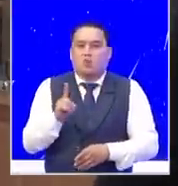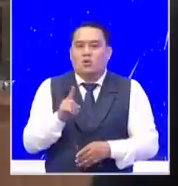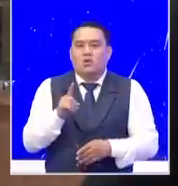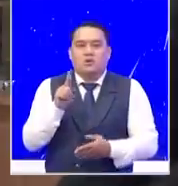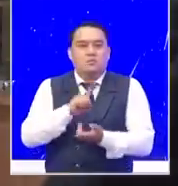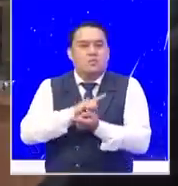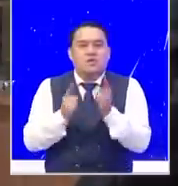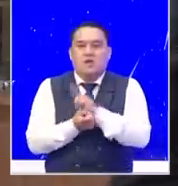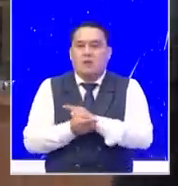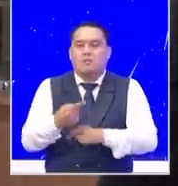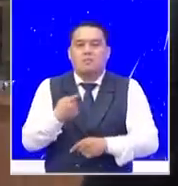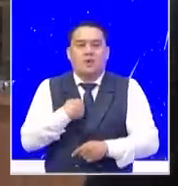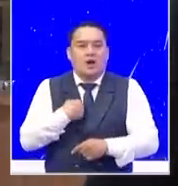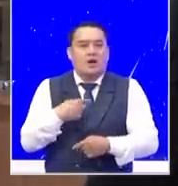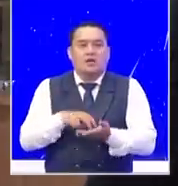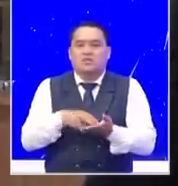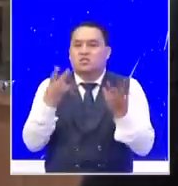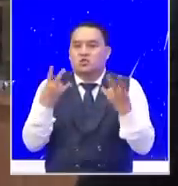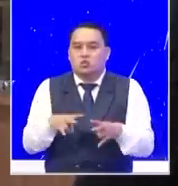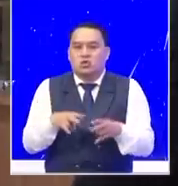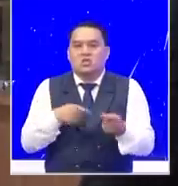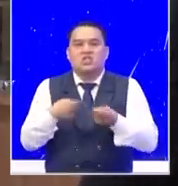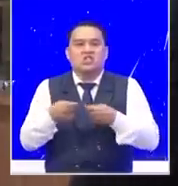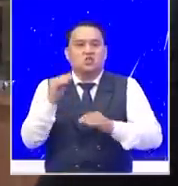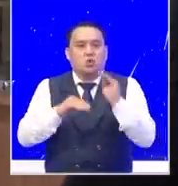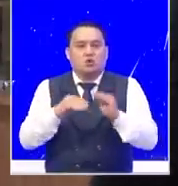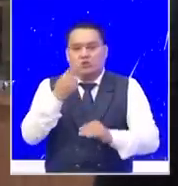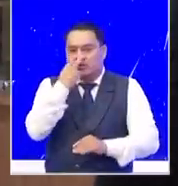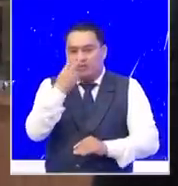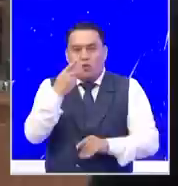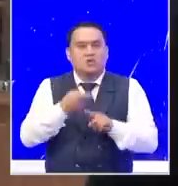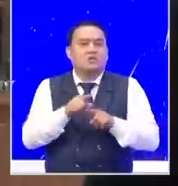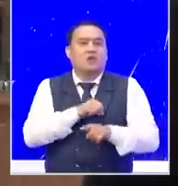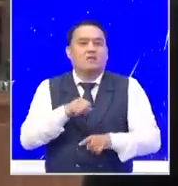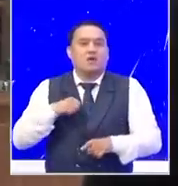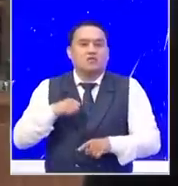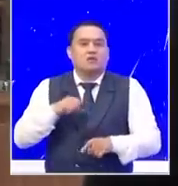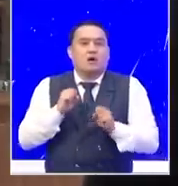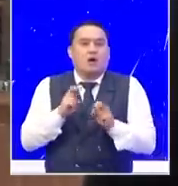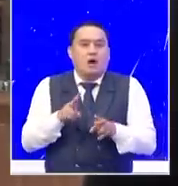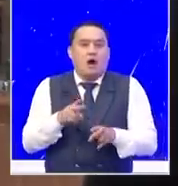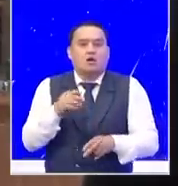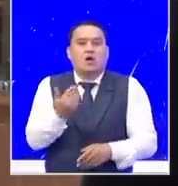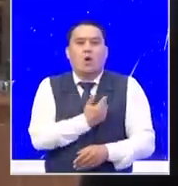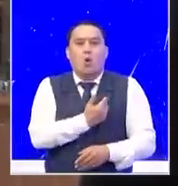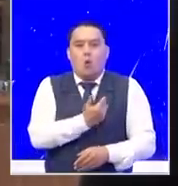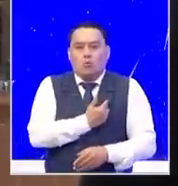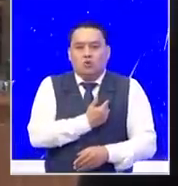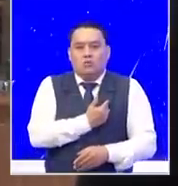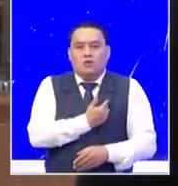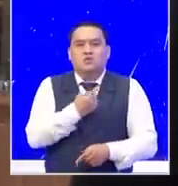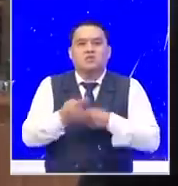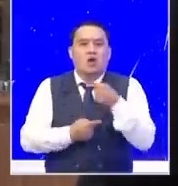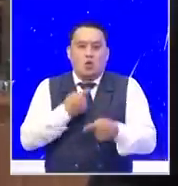должен меня бояться, здесь ты режиссер, и у тебя свой взгляд. Ты должен следовать только так, как ты хочешь, и в